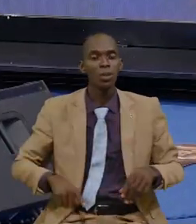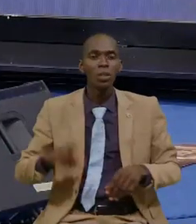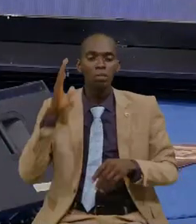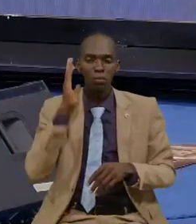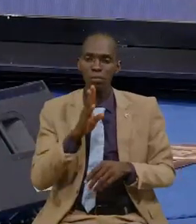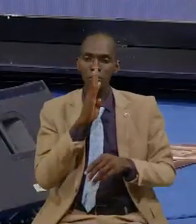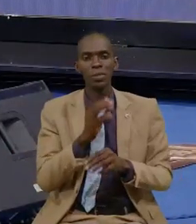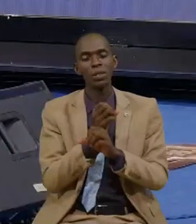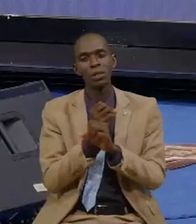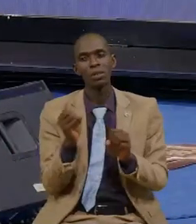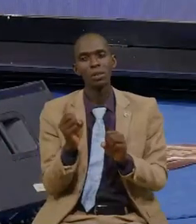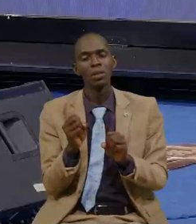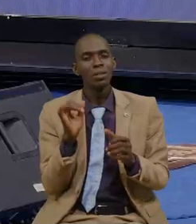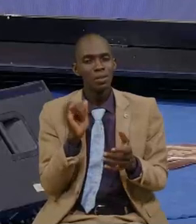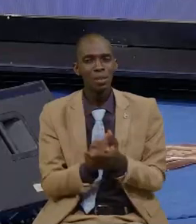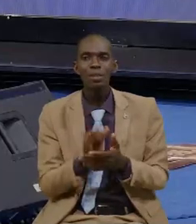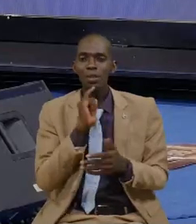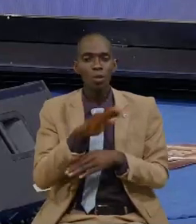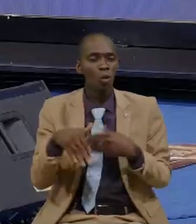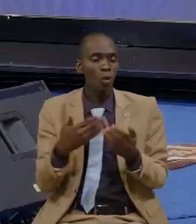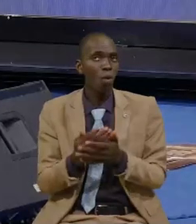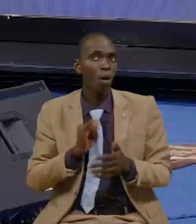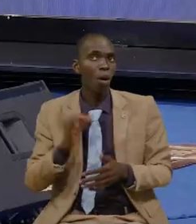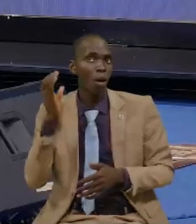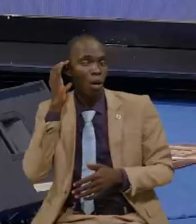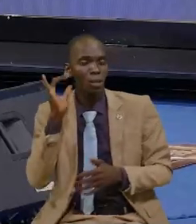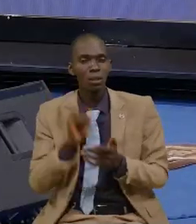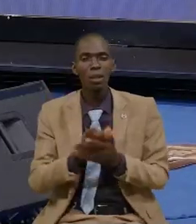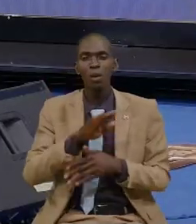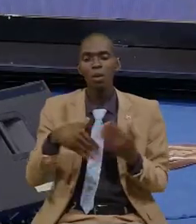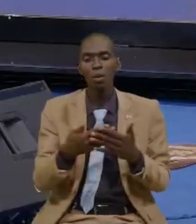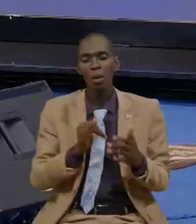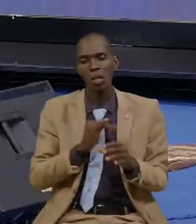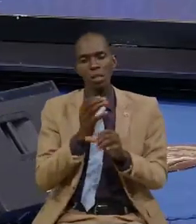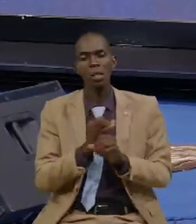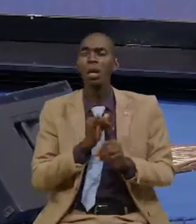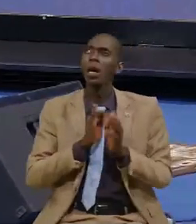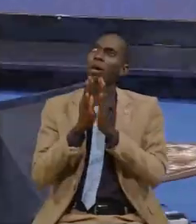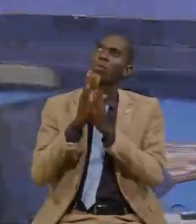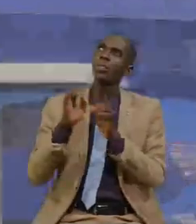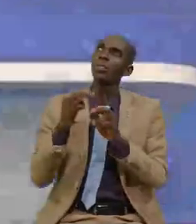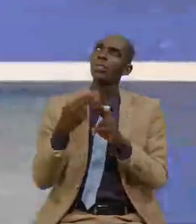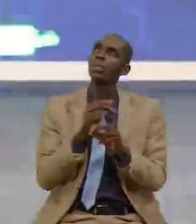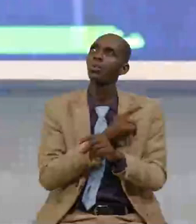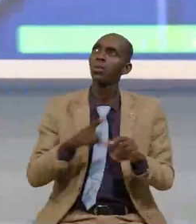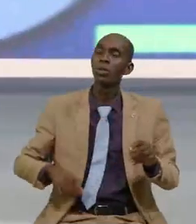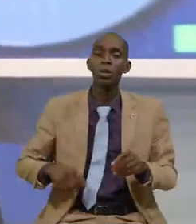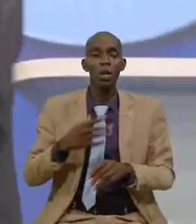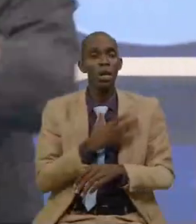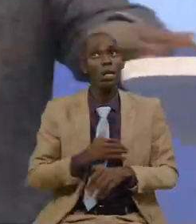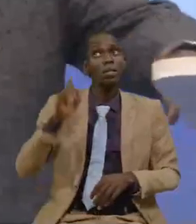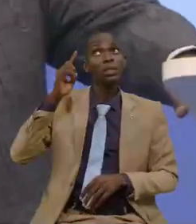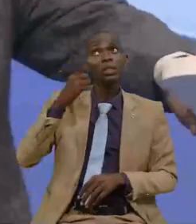Seigneur sera sauvé. C'est tout ce que j'ai. C'est pourquoi je suis ici. J'ai invoqué le nom du Seigneur. Il a